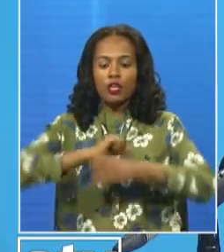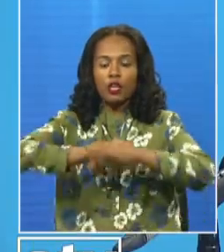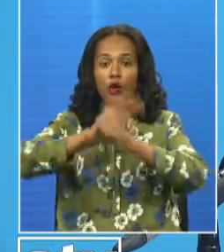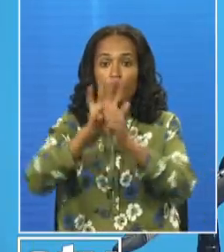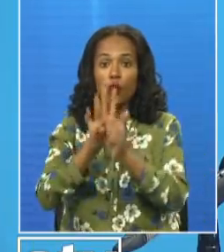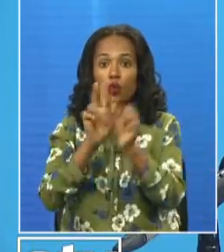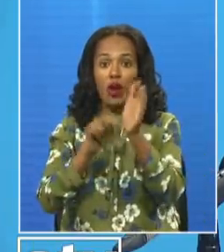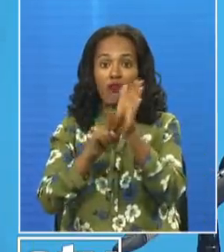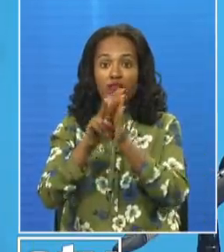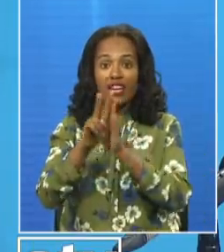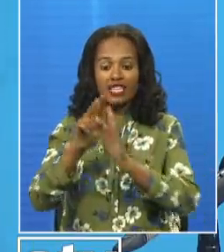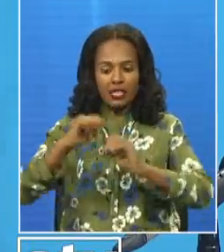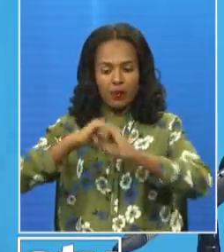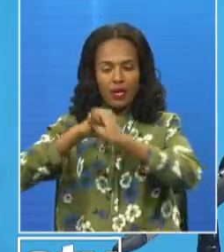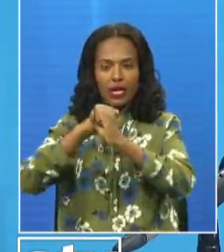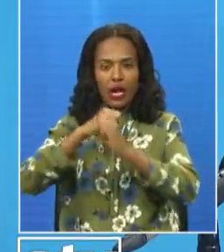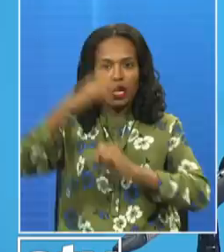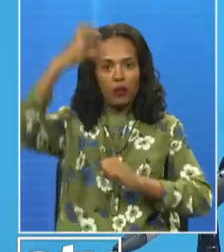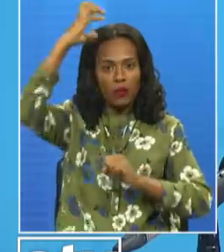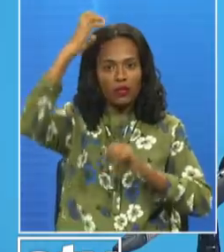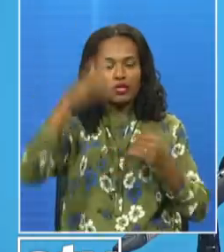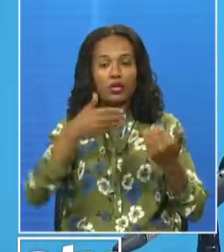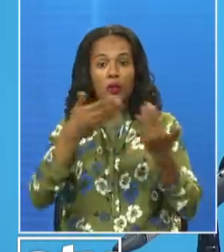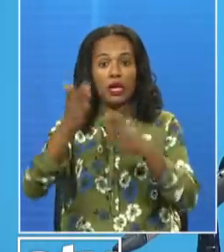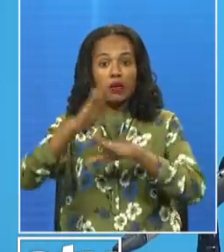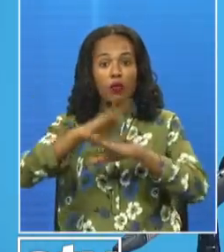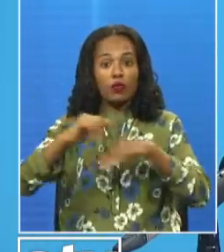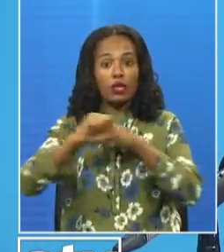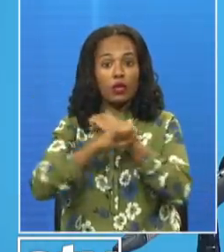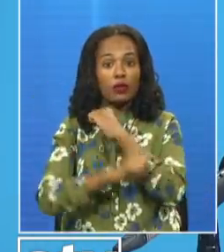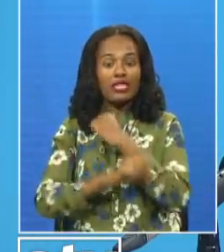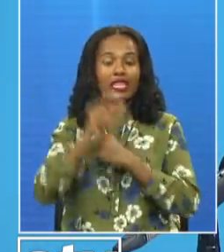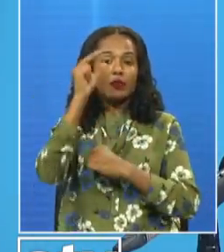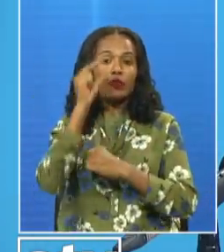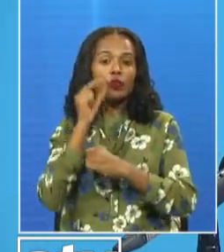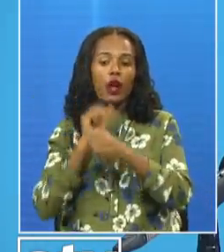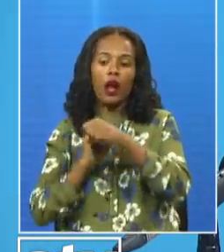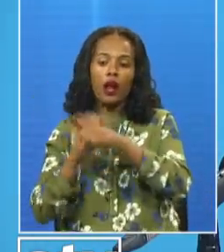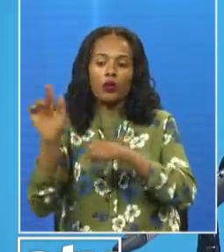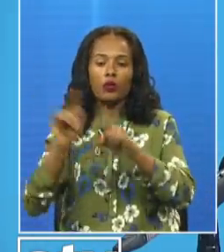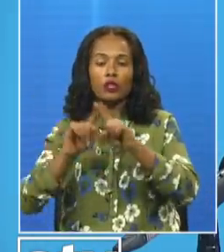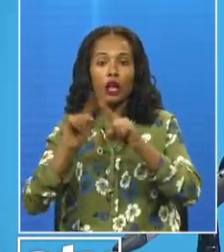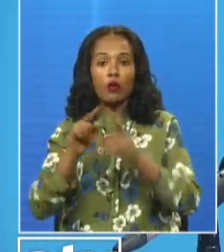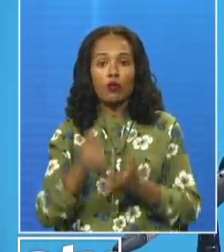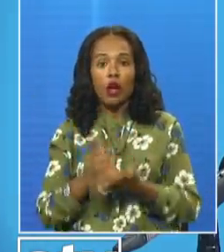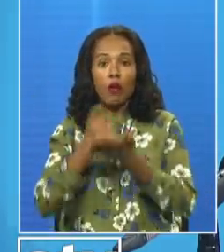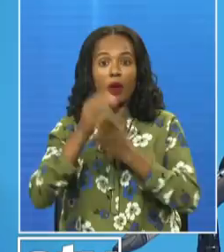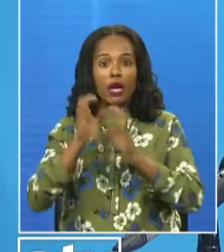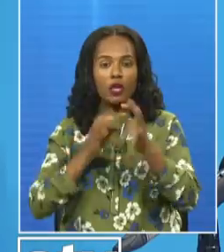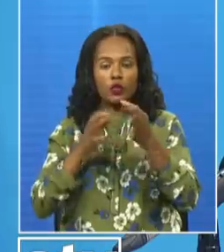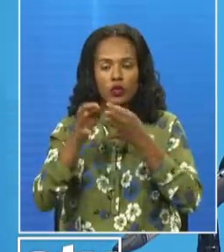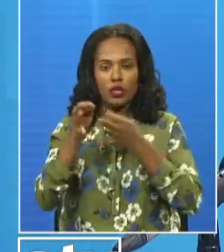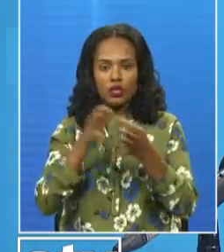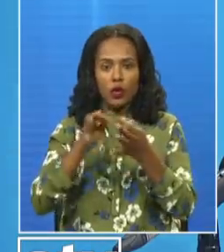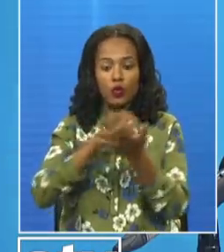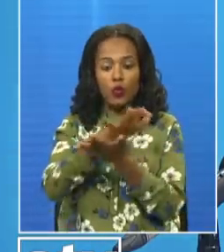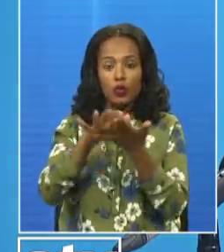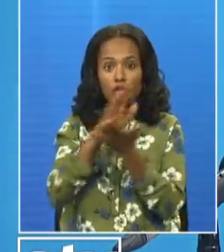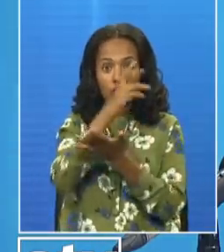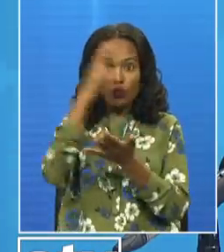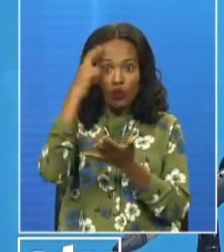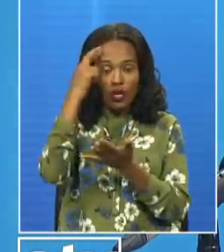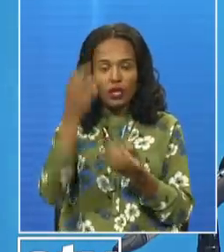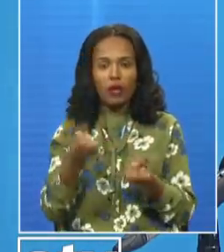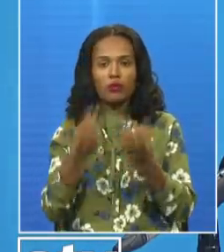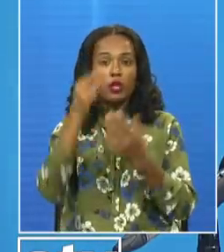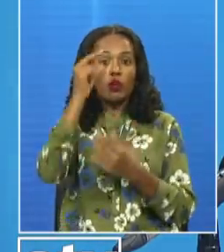የኮሮና ቫይረስ ወረርሽኝን ለመከላከል በመንግስት በቀረበው ጥሪ መሰረት ቡና ላኪዎች የተለያዩ ድጋፎችን እያደረጉ መሆናቸውን ይገልጻሉ። በወረርሽኙ ምክንያትም